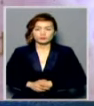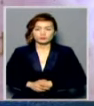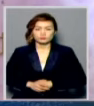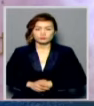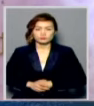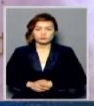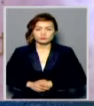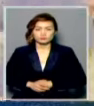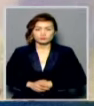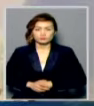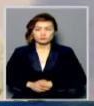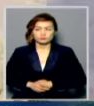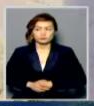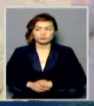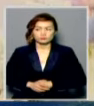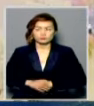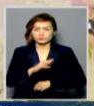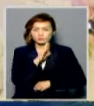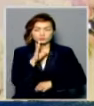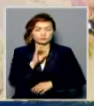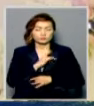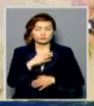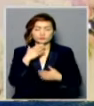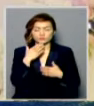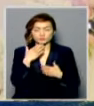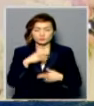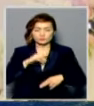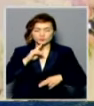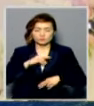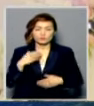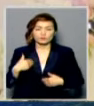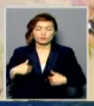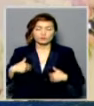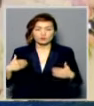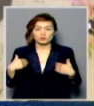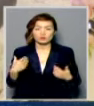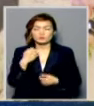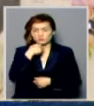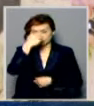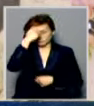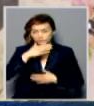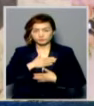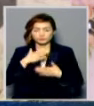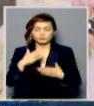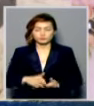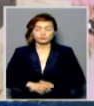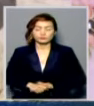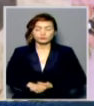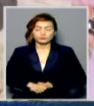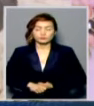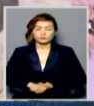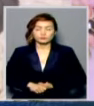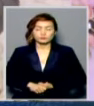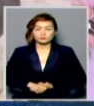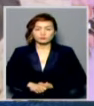Жолдасқалыұлы құрметтеп осы әйелдер мерекесімен құттықтап барша бізді шақырып құрметтеп қатар